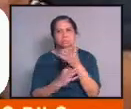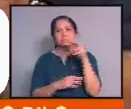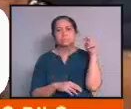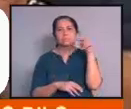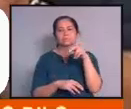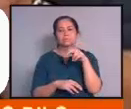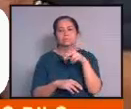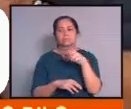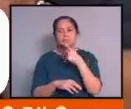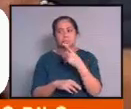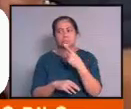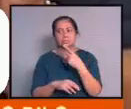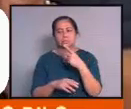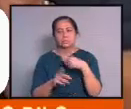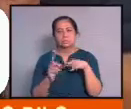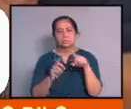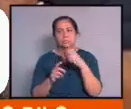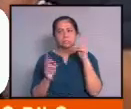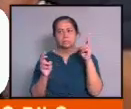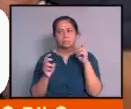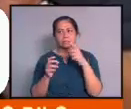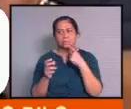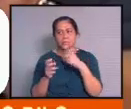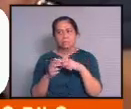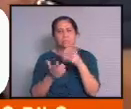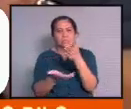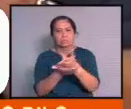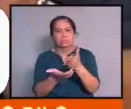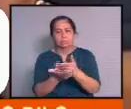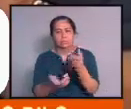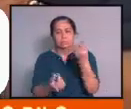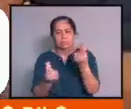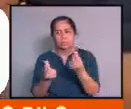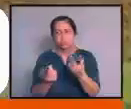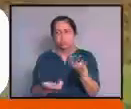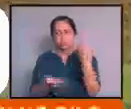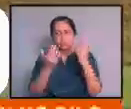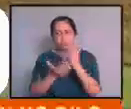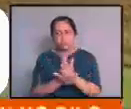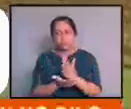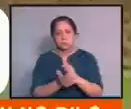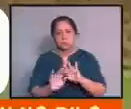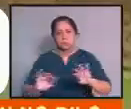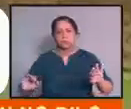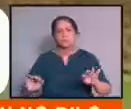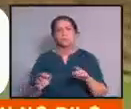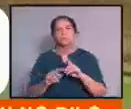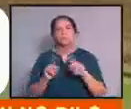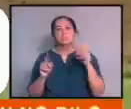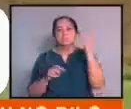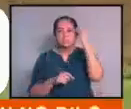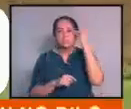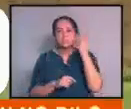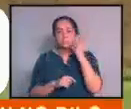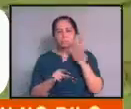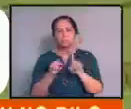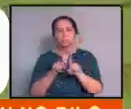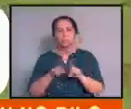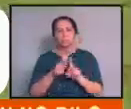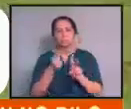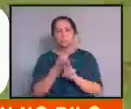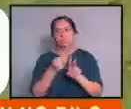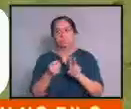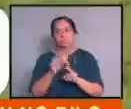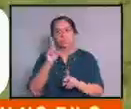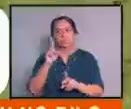He tiptoed around the ledge and stopped what they were doing. Bukod kay Dormitorio, nabiktima rin ng